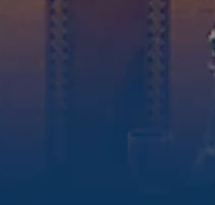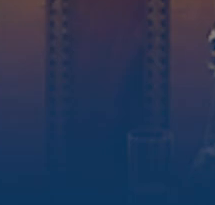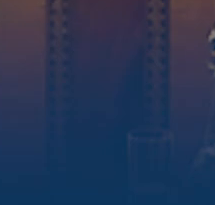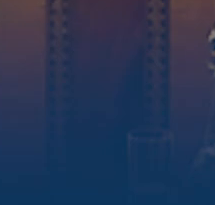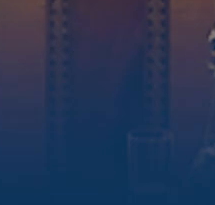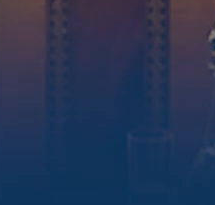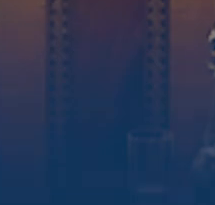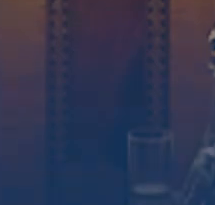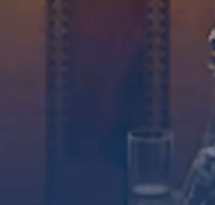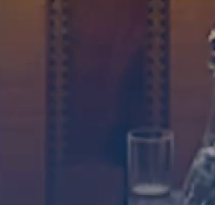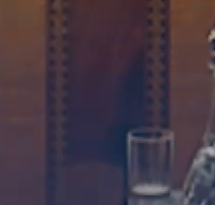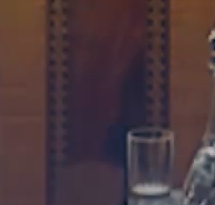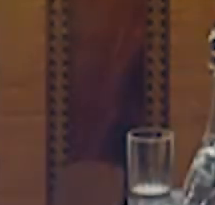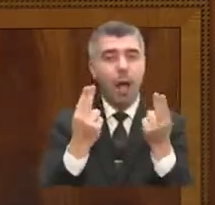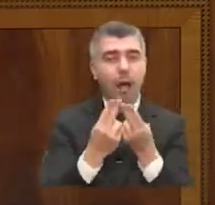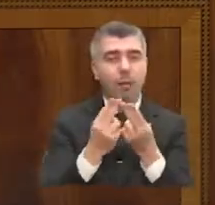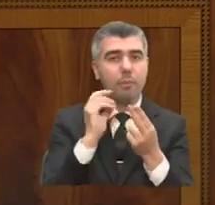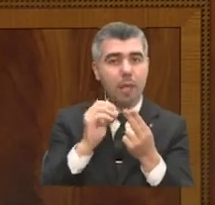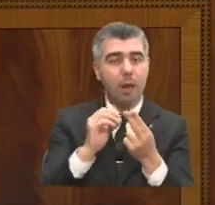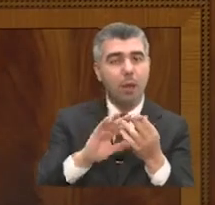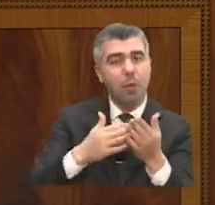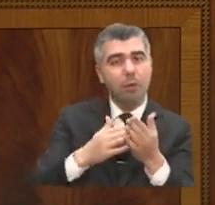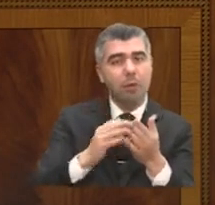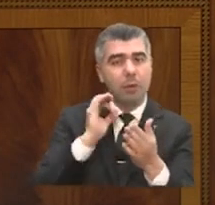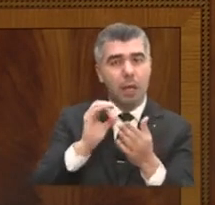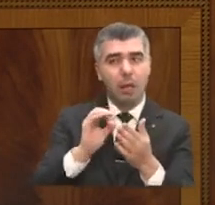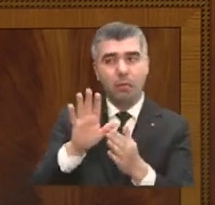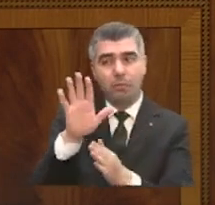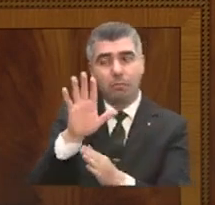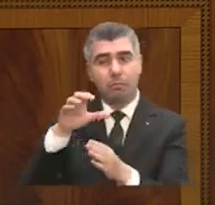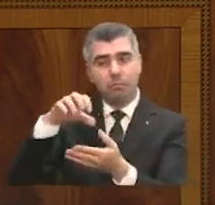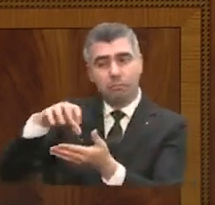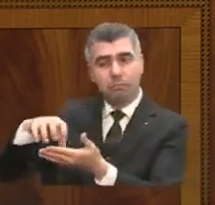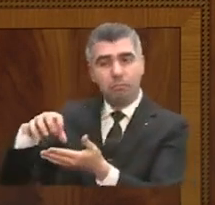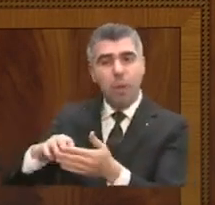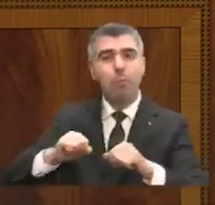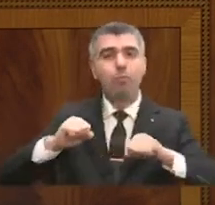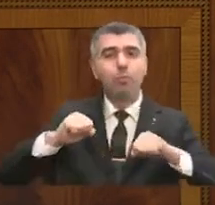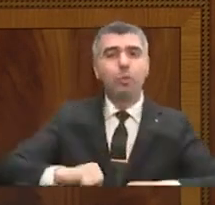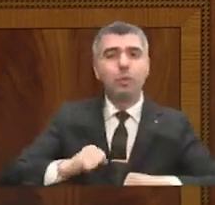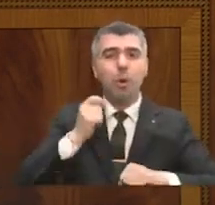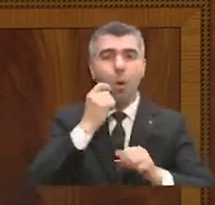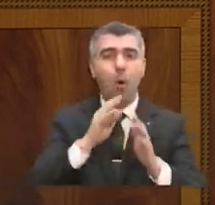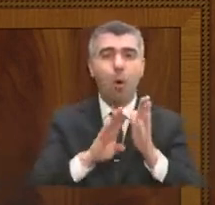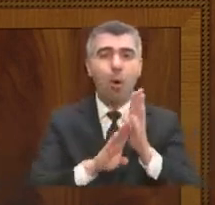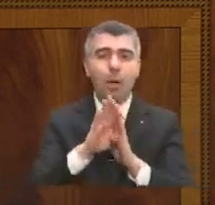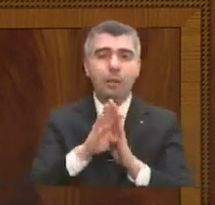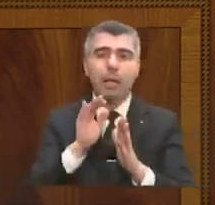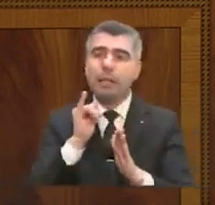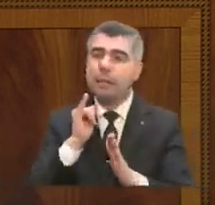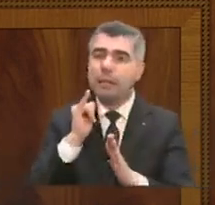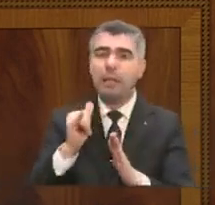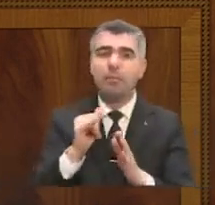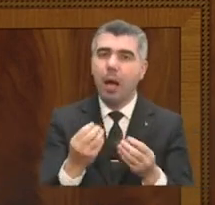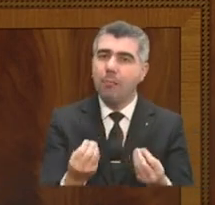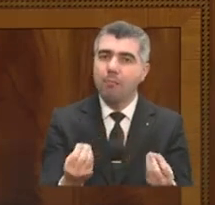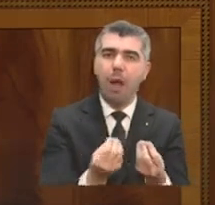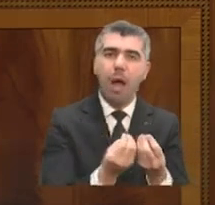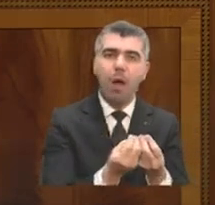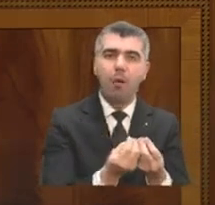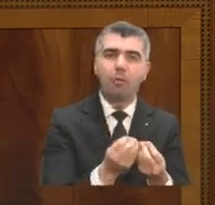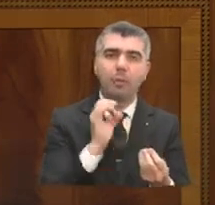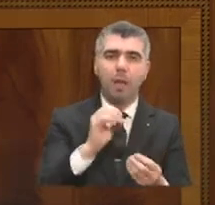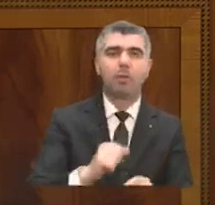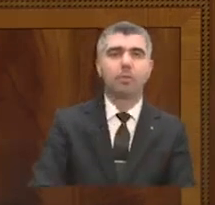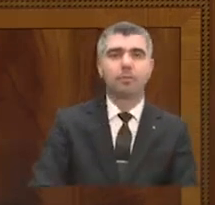الإنسان والتفاعل مع آليات التظلم لدى مجلس حقوق الإنسان والتفاعل الدائم مع آليات الاستعراض الدولي